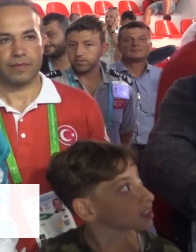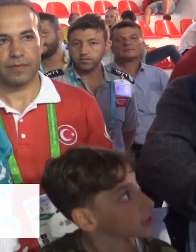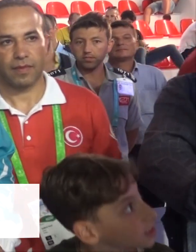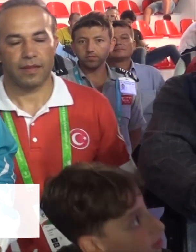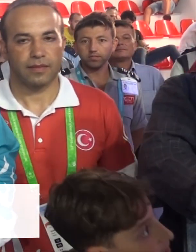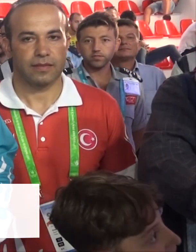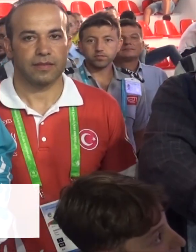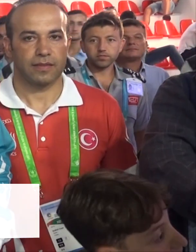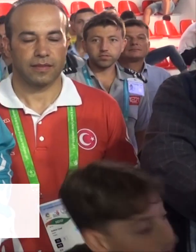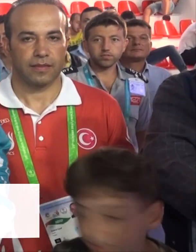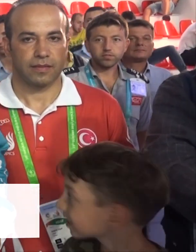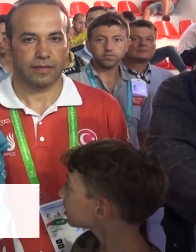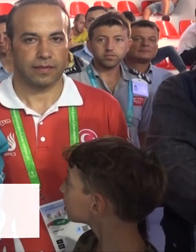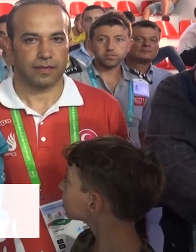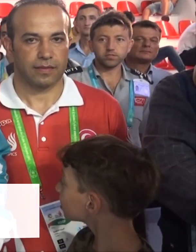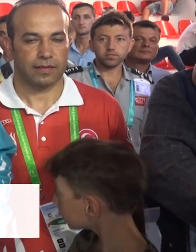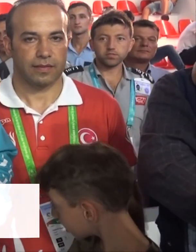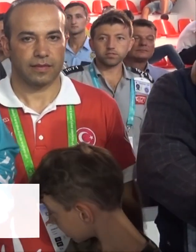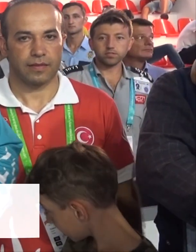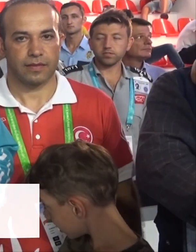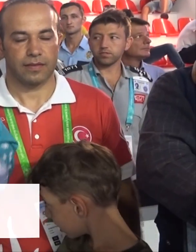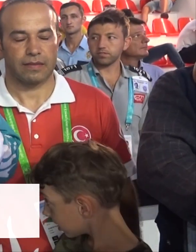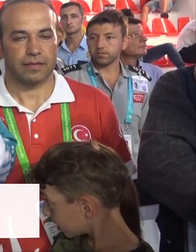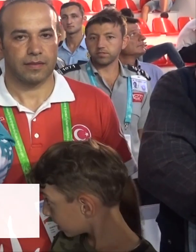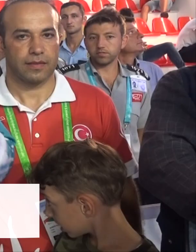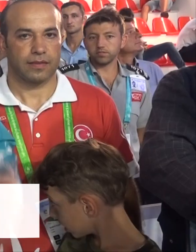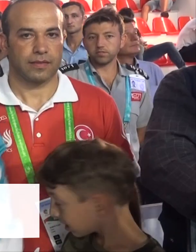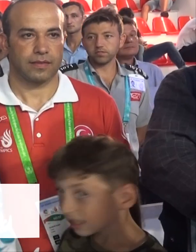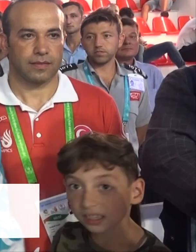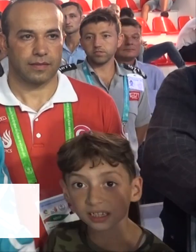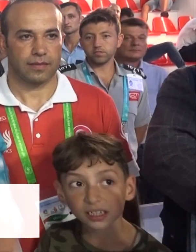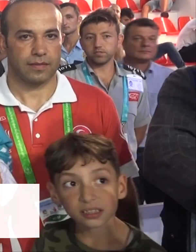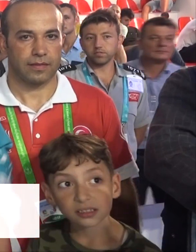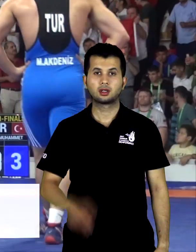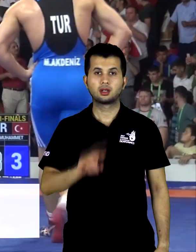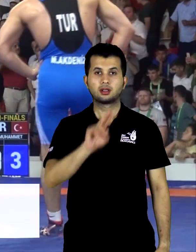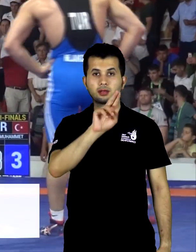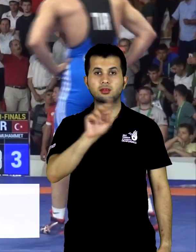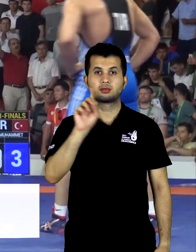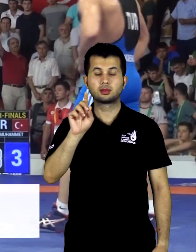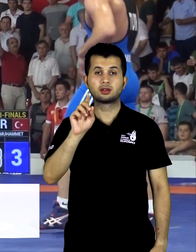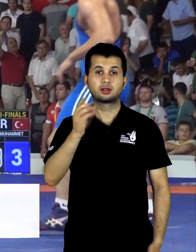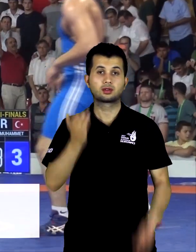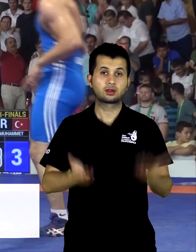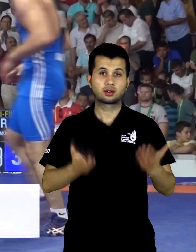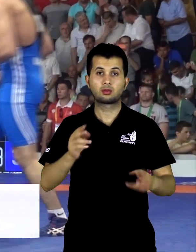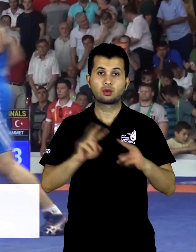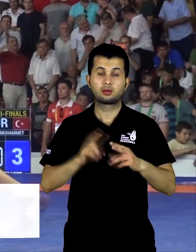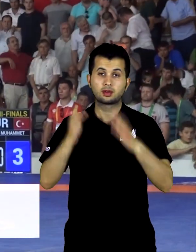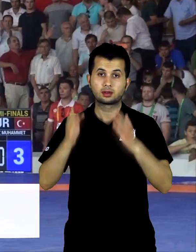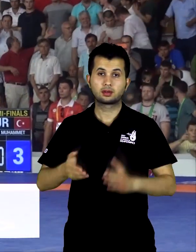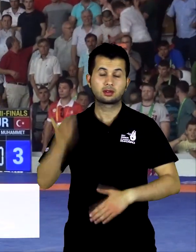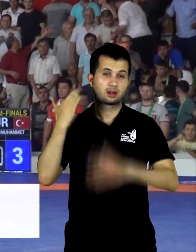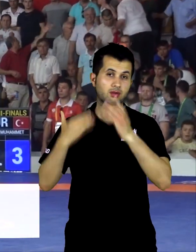annelerine, babalarına, bütün Türkiye'nin annelerine, babalarına, herkese hediye ediyorum. 71 kiloda Muhammed Akdeniz,